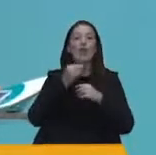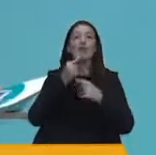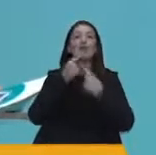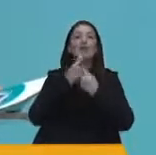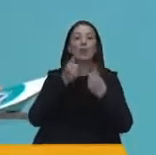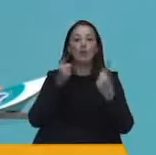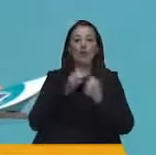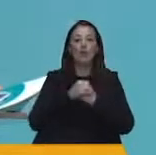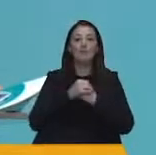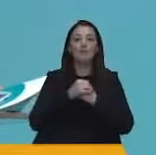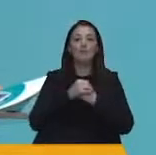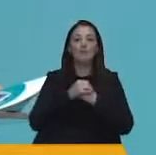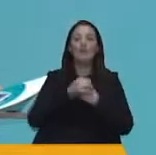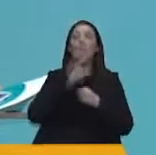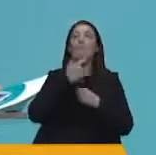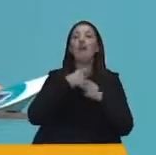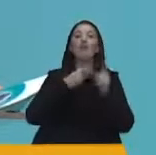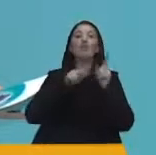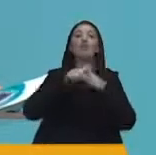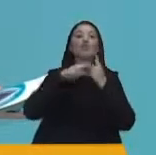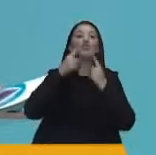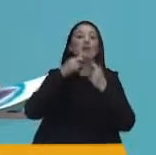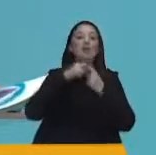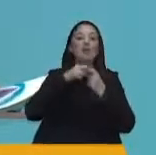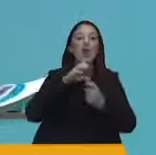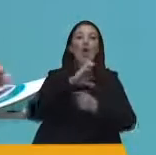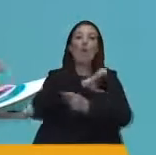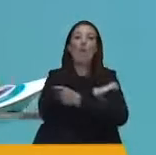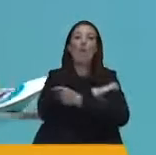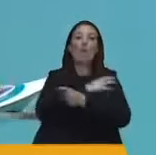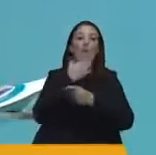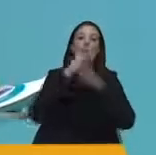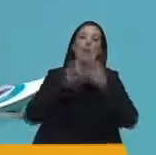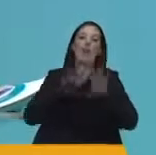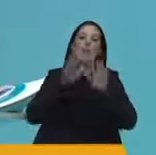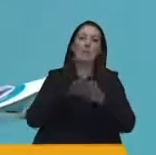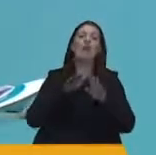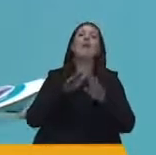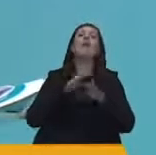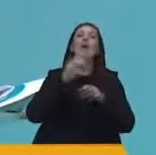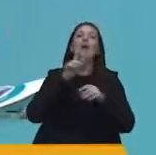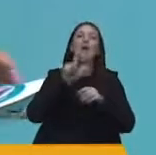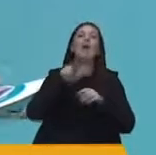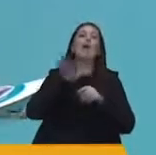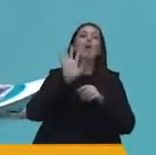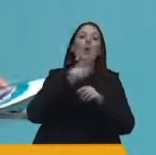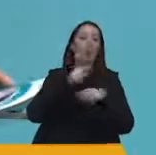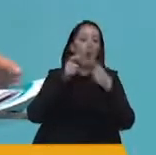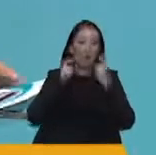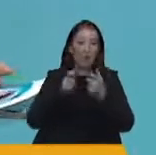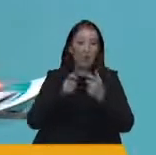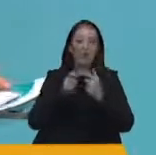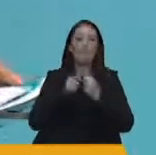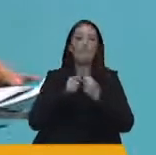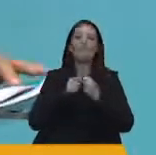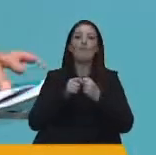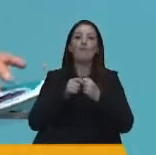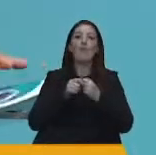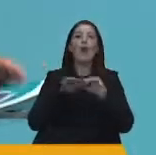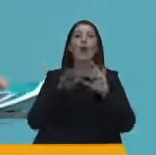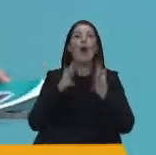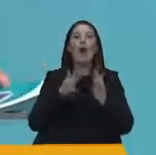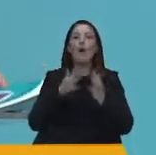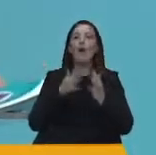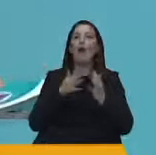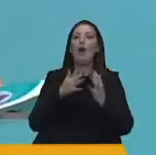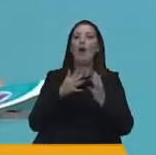söyleyeyim. Beykoz Çayırı'nda nöbet tutmaya gerek yok. Orada ama nöbet tutmak